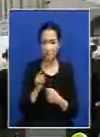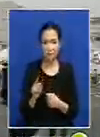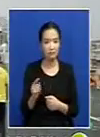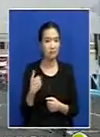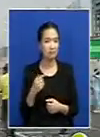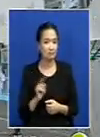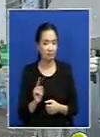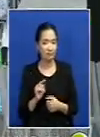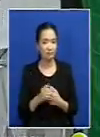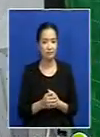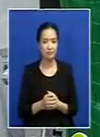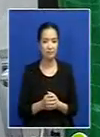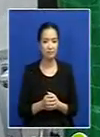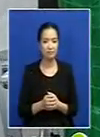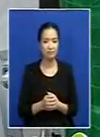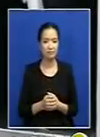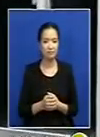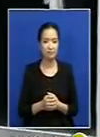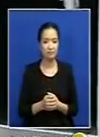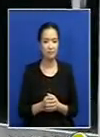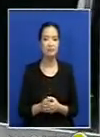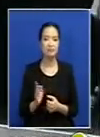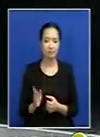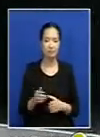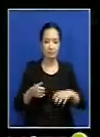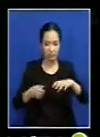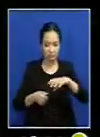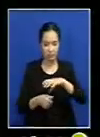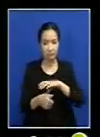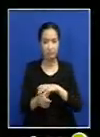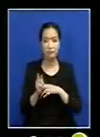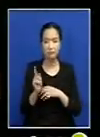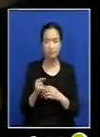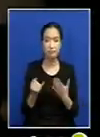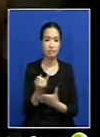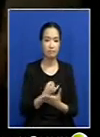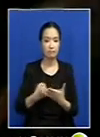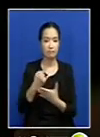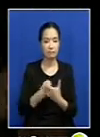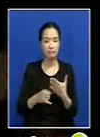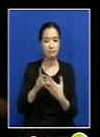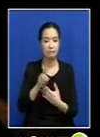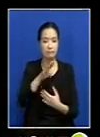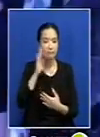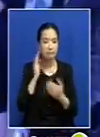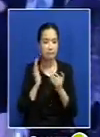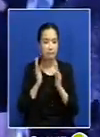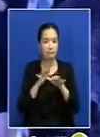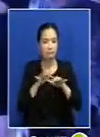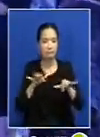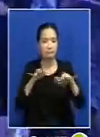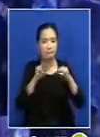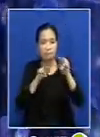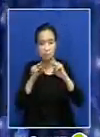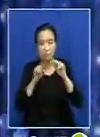งานนี้ก็อยู่ที่ DMM Planet Art by Team Lab นั่นเองค่ะซึ่งเป็นงานศิลปะดิจิตอลที่มีผู้คนเข้าคิวรอชมอ